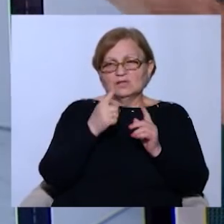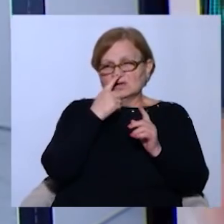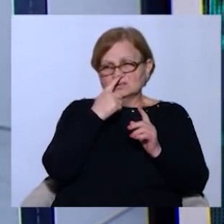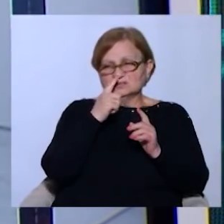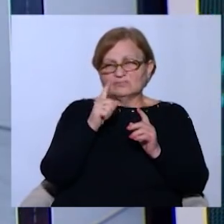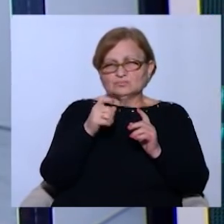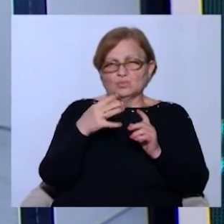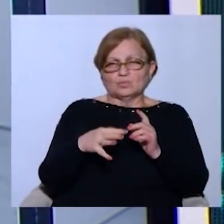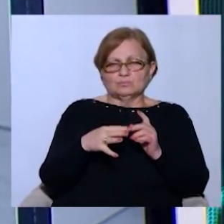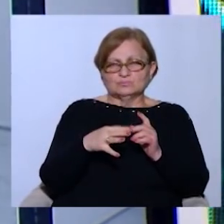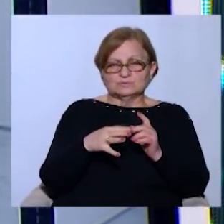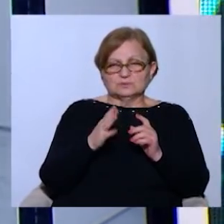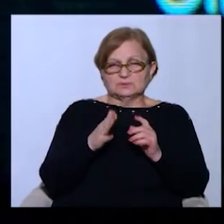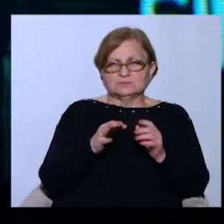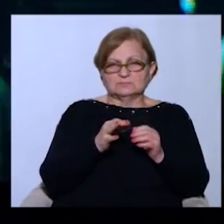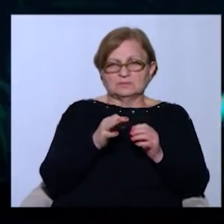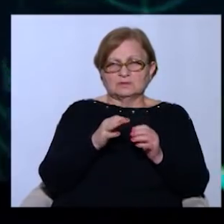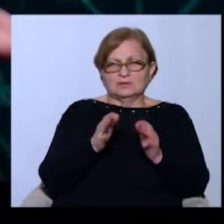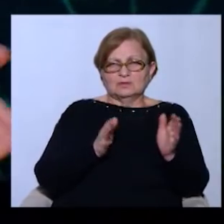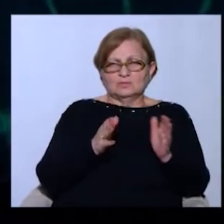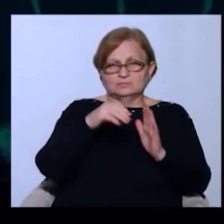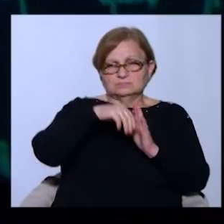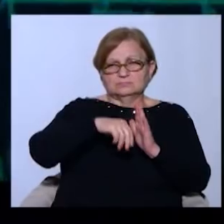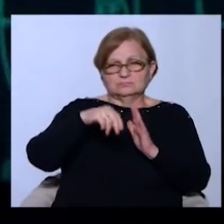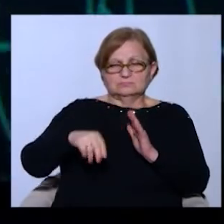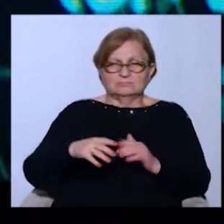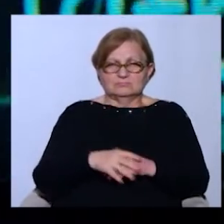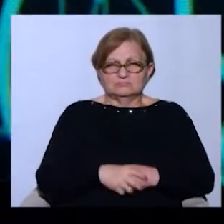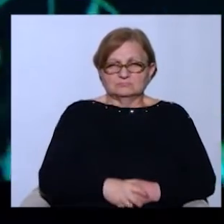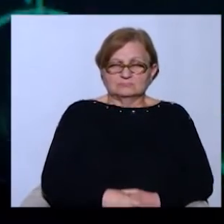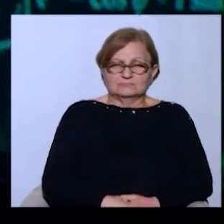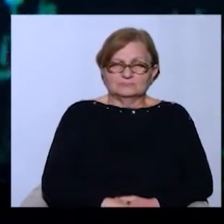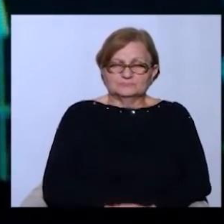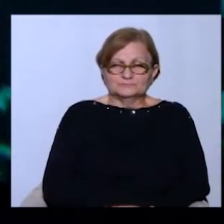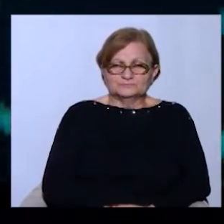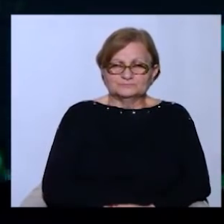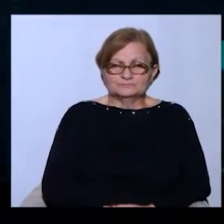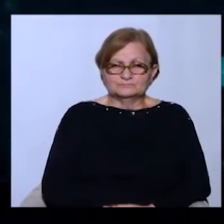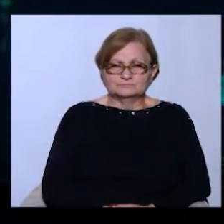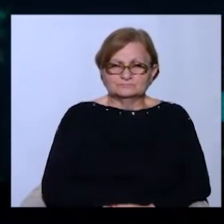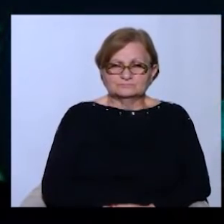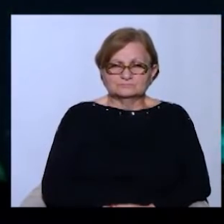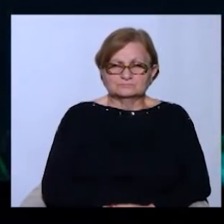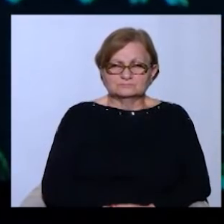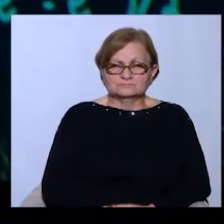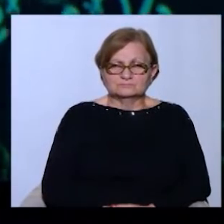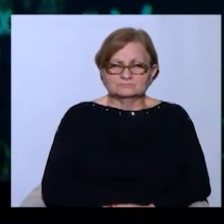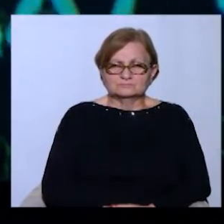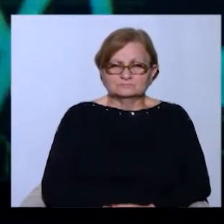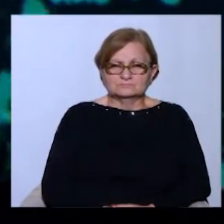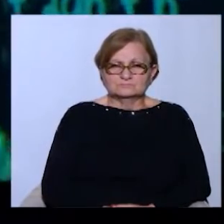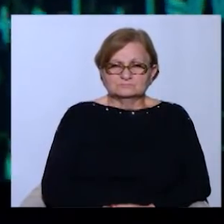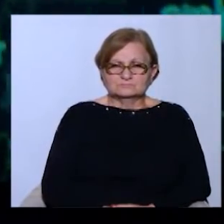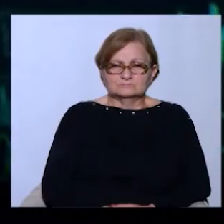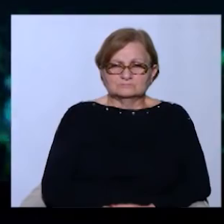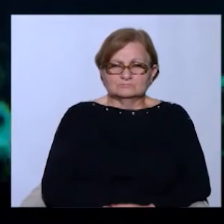140 ეს 5 გამოგვივა, იმიტომ რომ ყუთებს რა შეცვლის, ხო, ყუთების რაოდენობას. კარგით. ახლა ეს მე კი